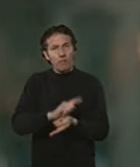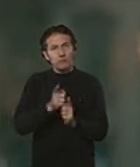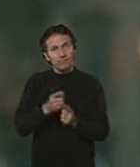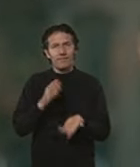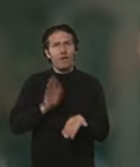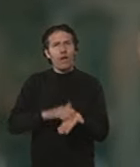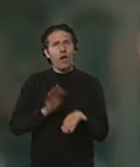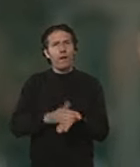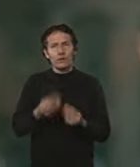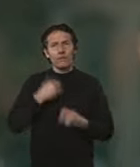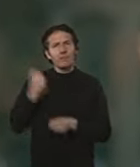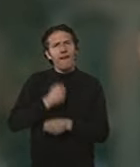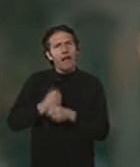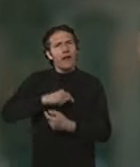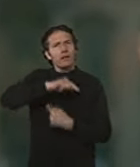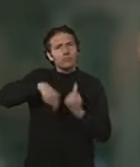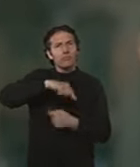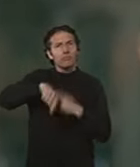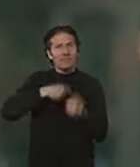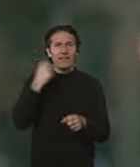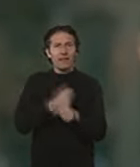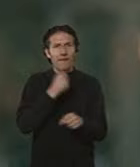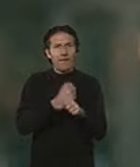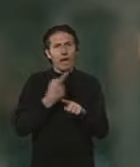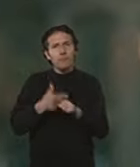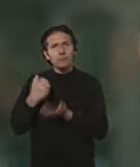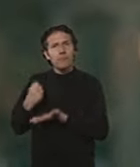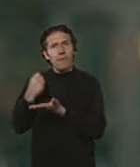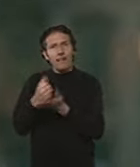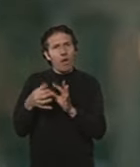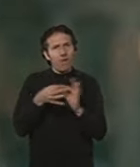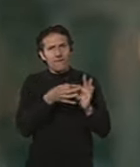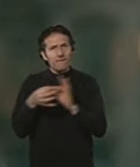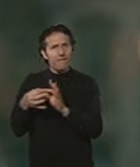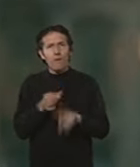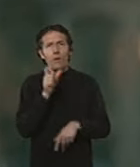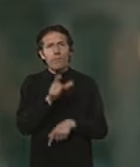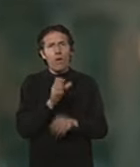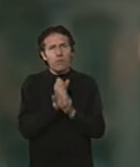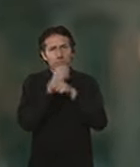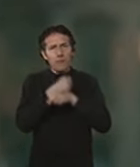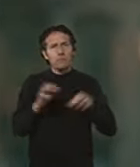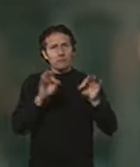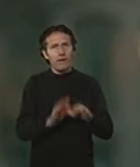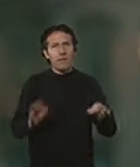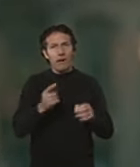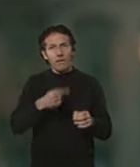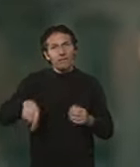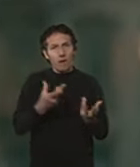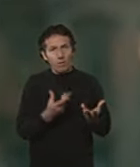la récompense du travail le travail et le patrimoine ne sont pas des mots tabou pour le peuple